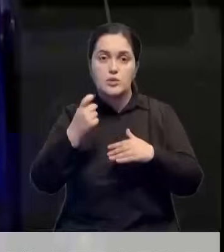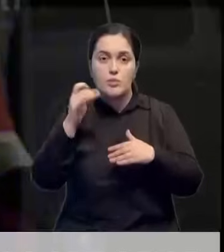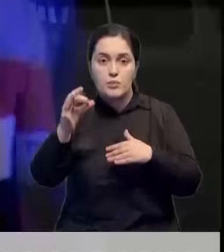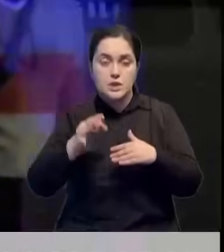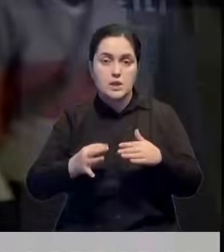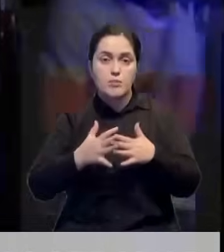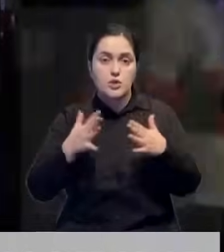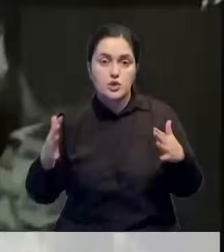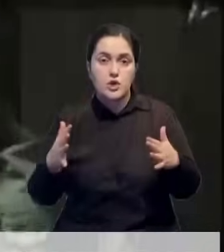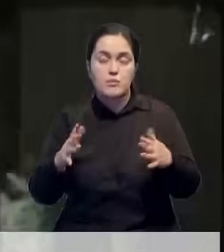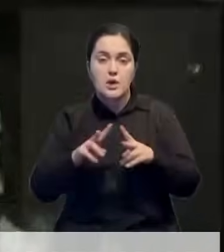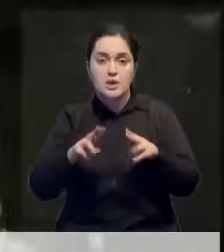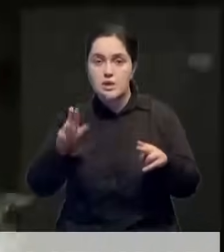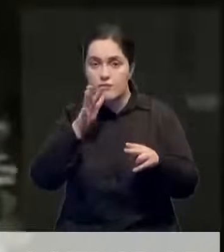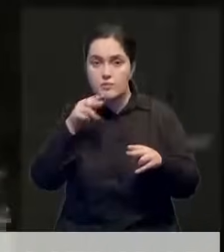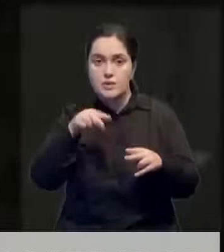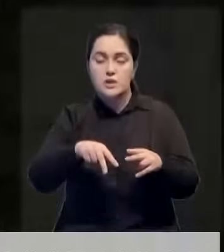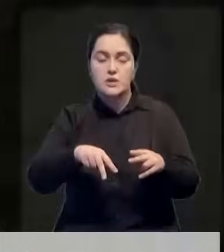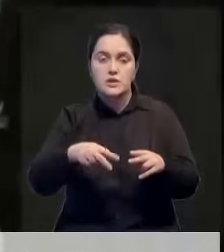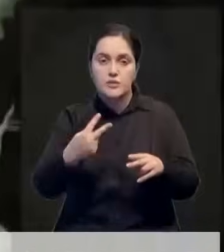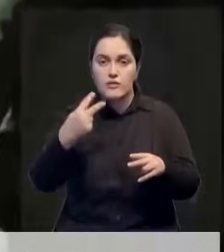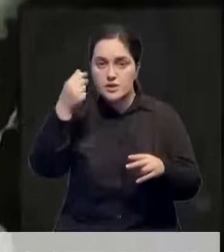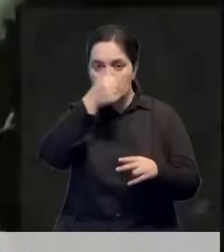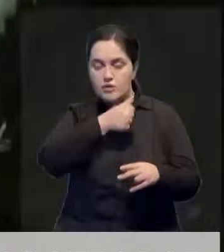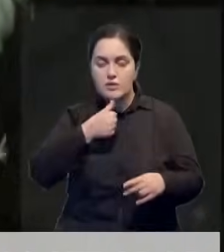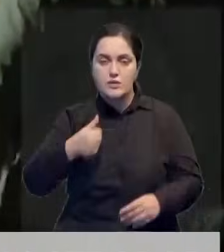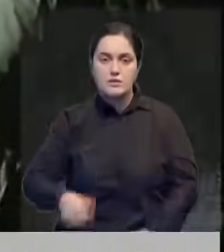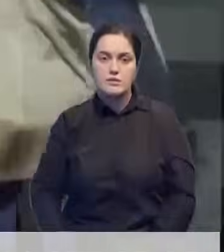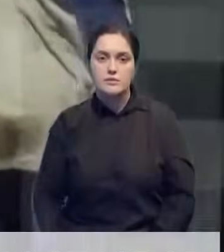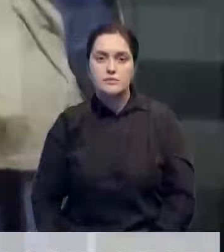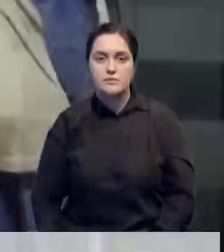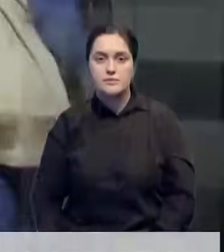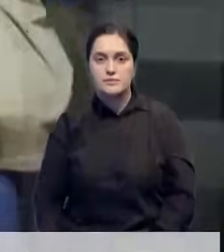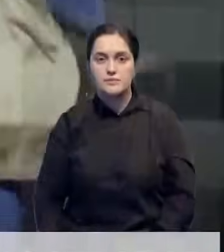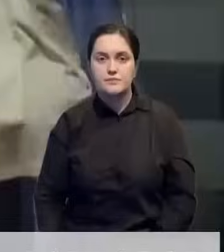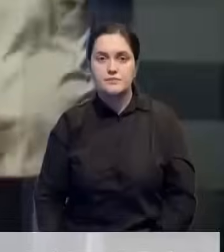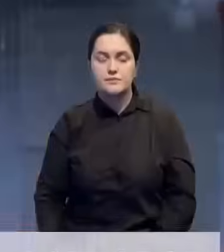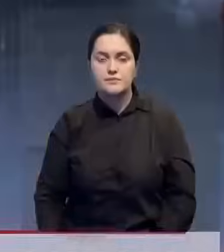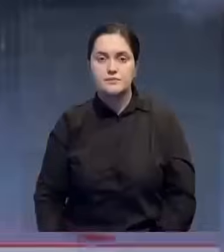на 100% больше, чем за тот же период 2022.